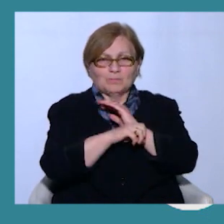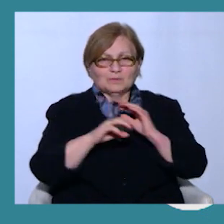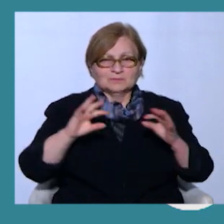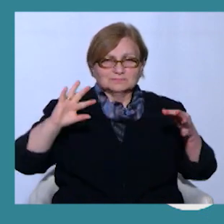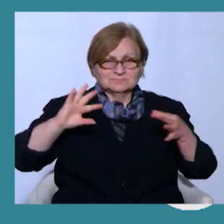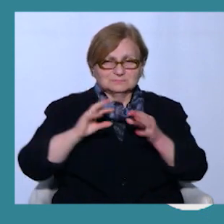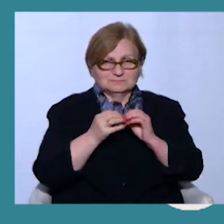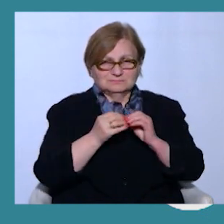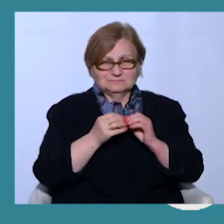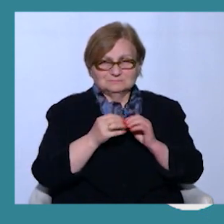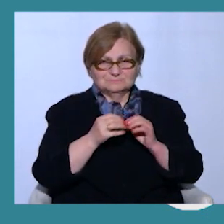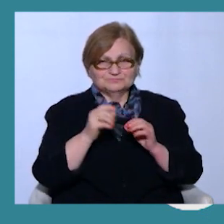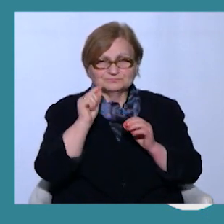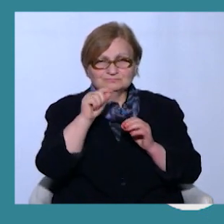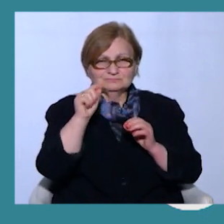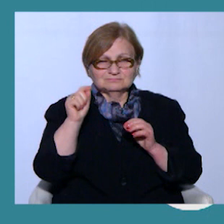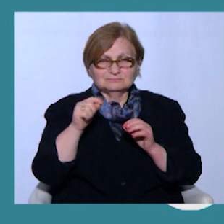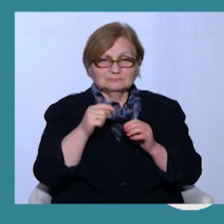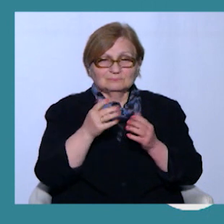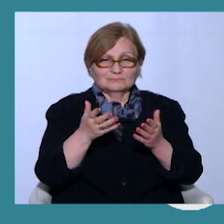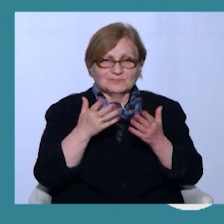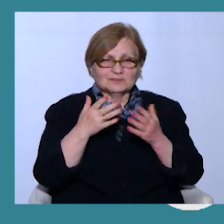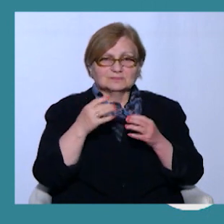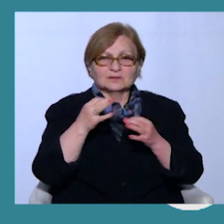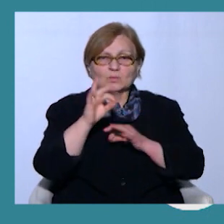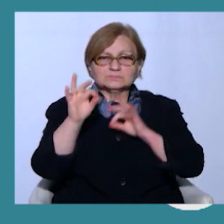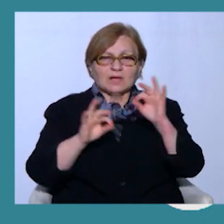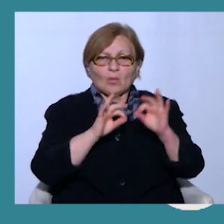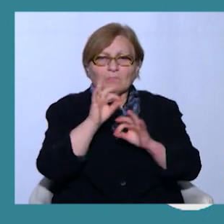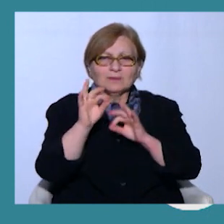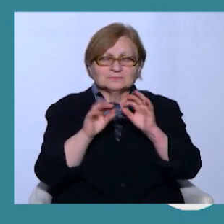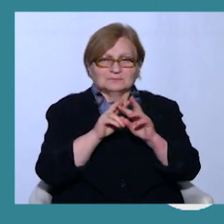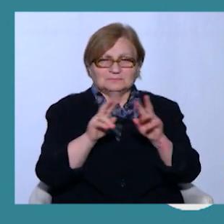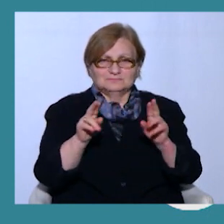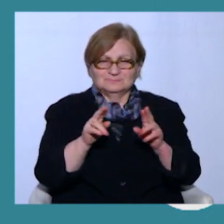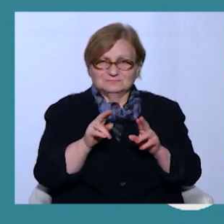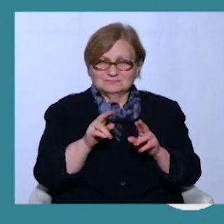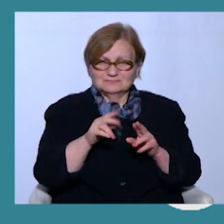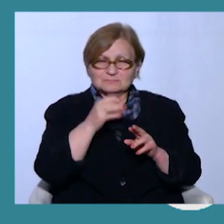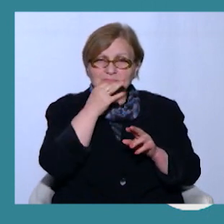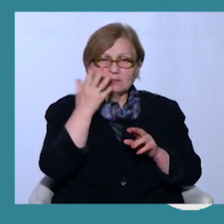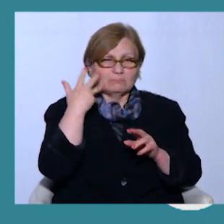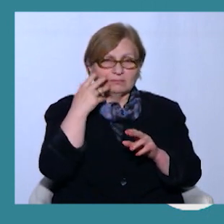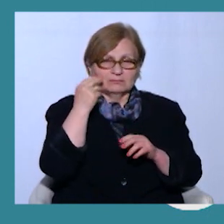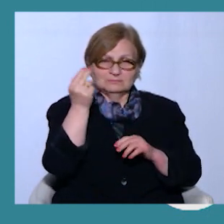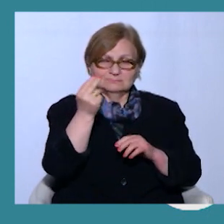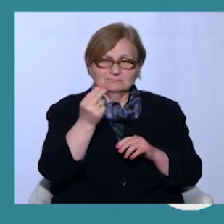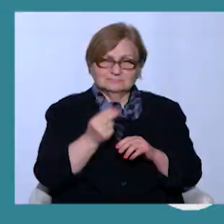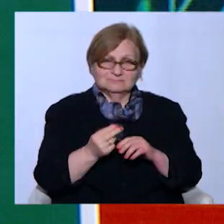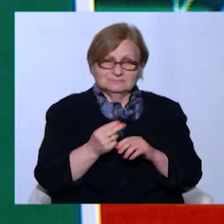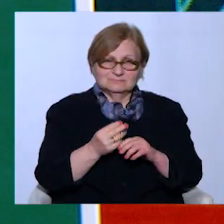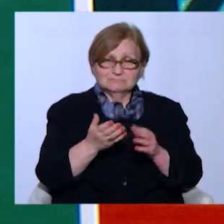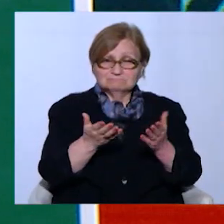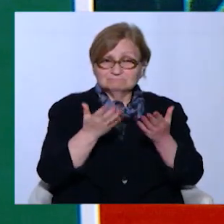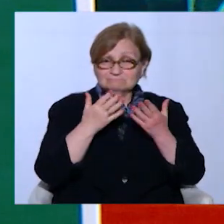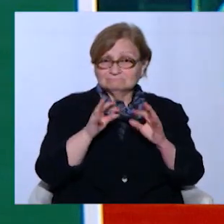ოთხკუთხედებით, შეიძლება სხვადასხვა ობიექტები გამოვიდეს გეომეტრიული და ალბათ და აფერადებენ. და ამოყავთ